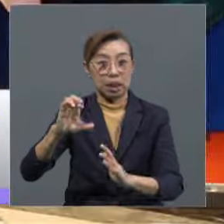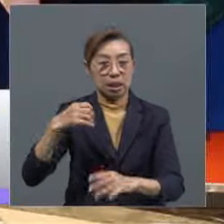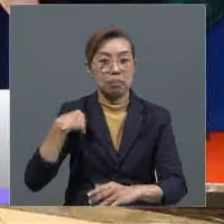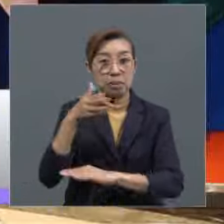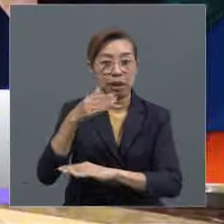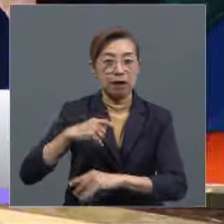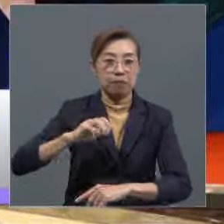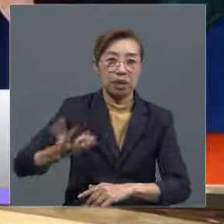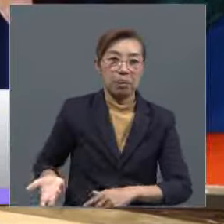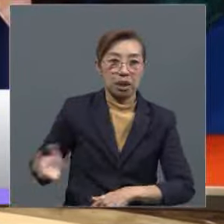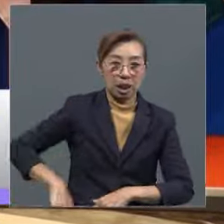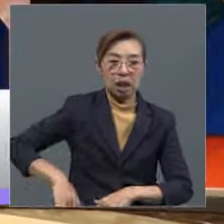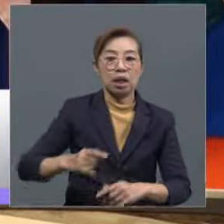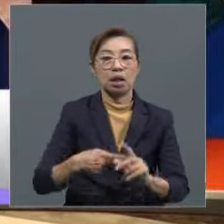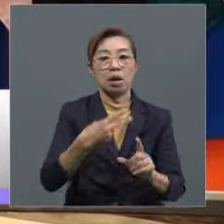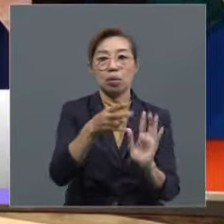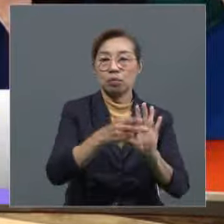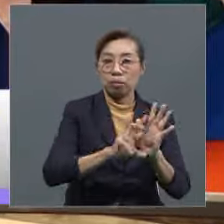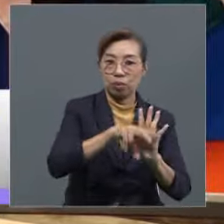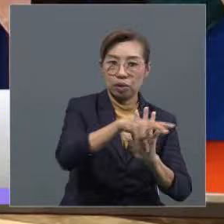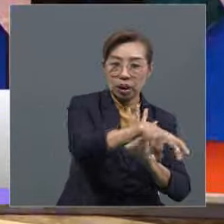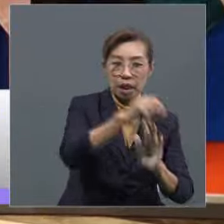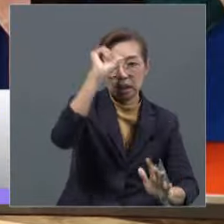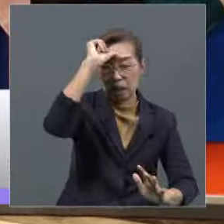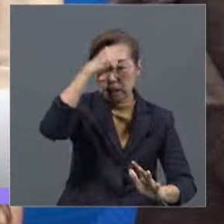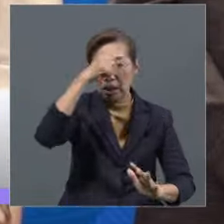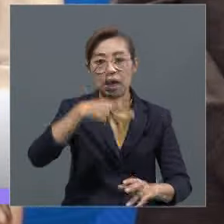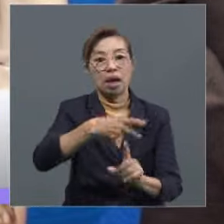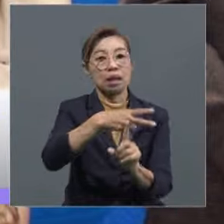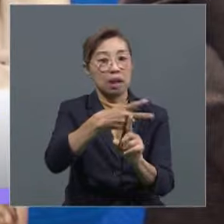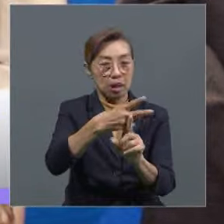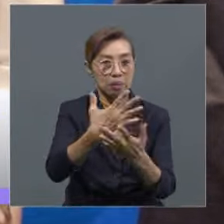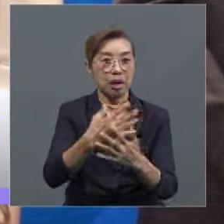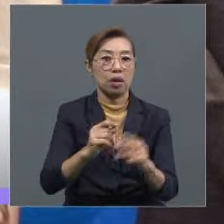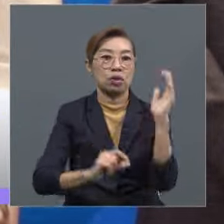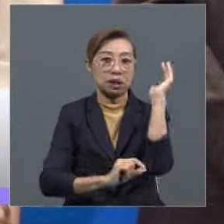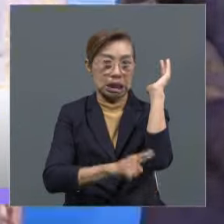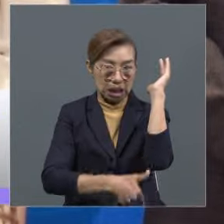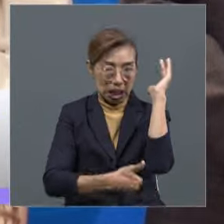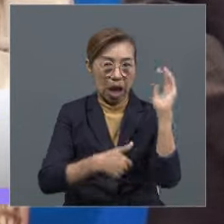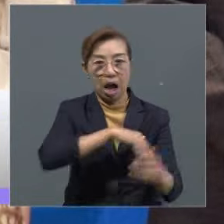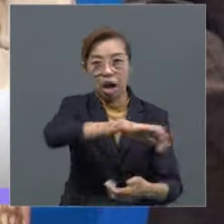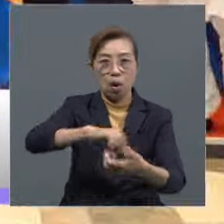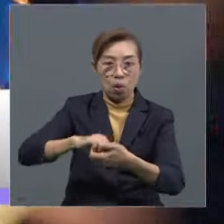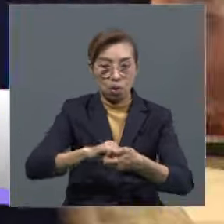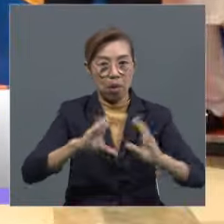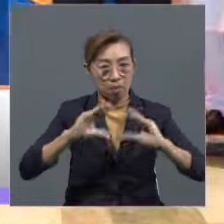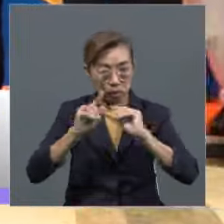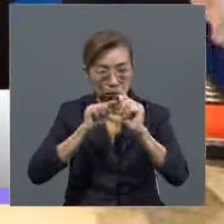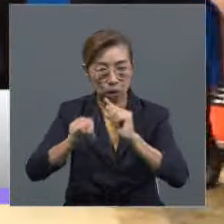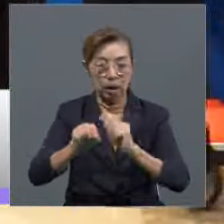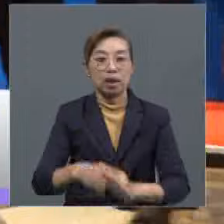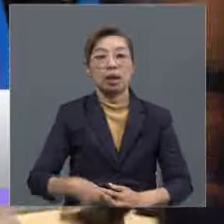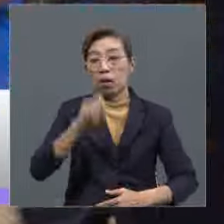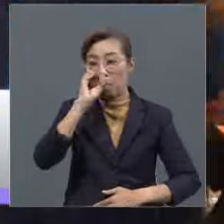ภูตานอินเดียเมียนมาร์เนปาลและศรีลังกาเข้าร่วมประชุมได้แย้มถึงความพร้อมของไทยครับในการเป็นเจ้าภาพจากการประชุม